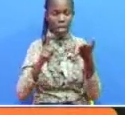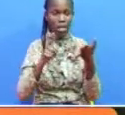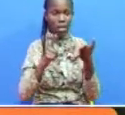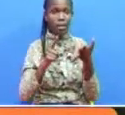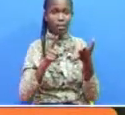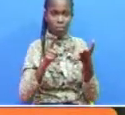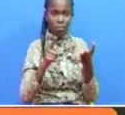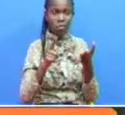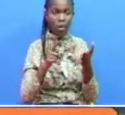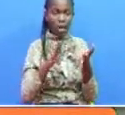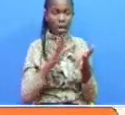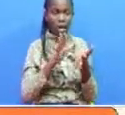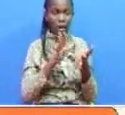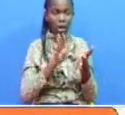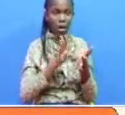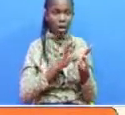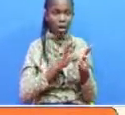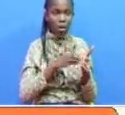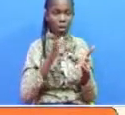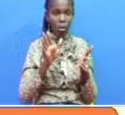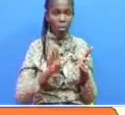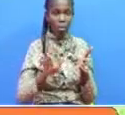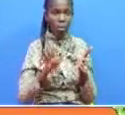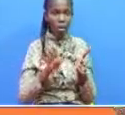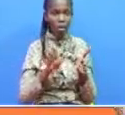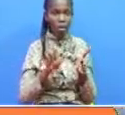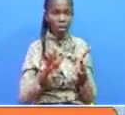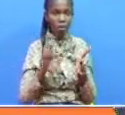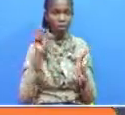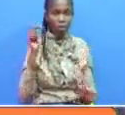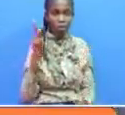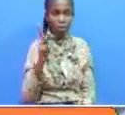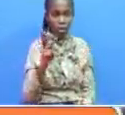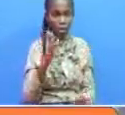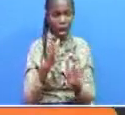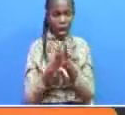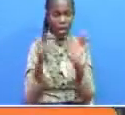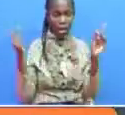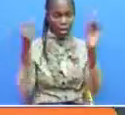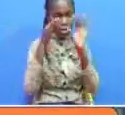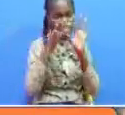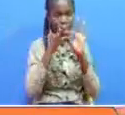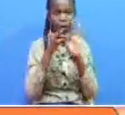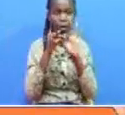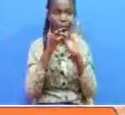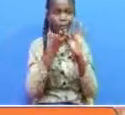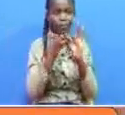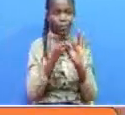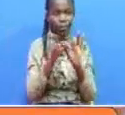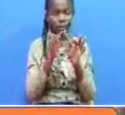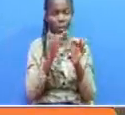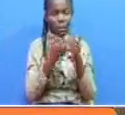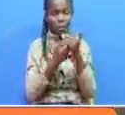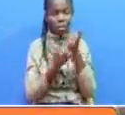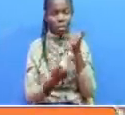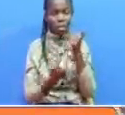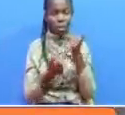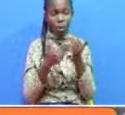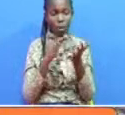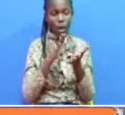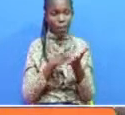kiendala ilembeta ni ukamba. Watani uile nene ya Kenya Kwanza na Azimio One Kenya. Sionde siye